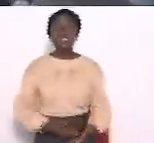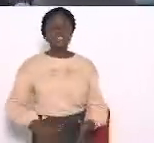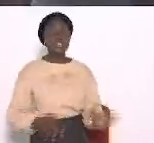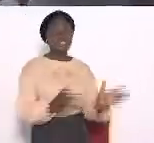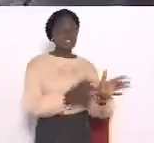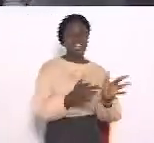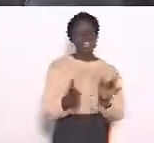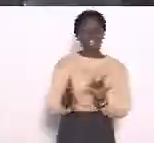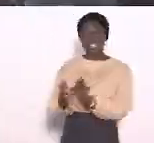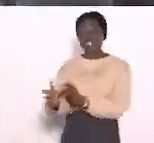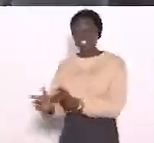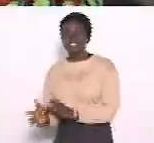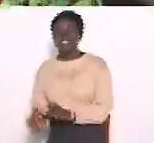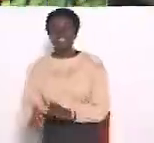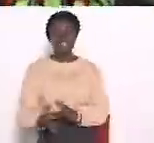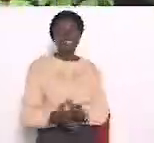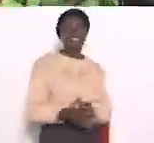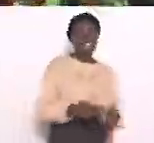yesuu